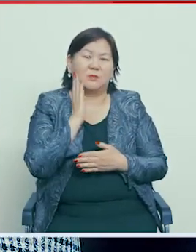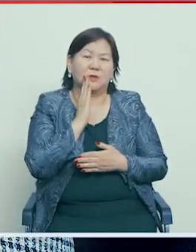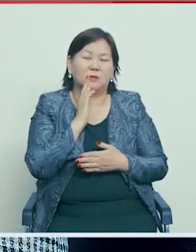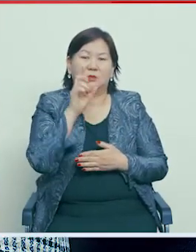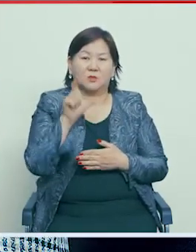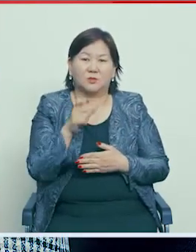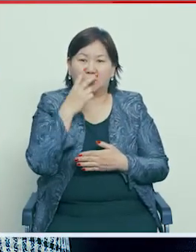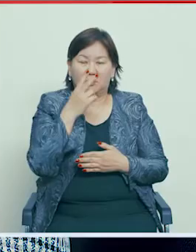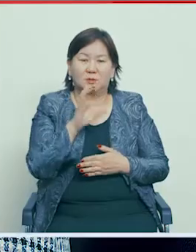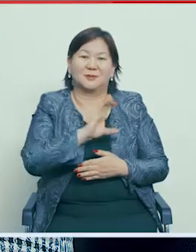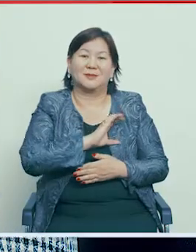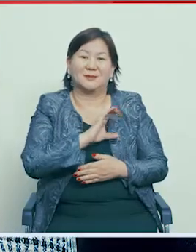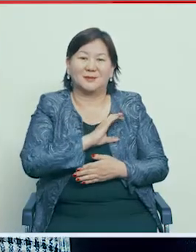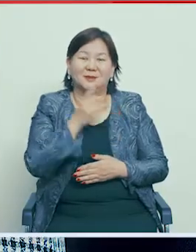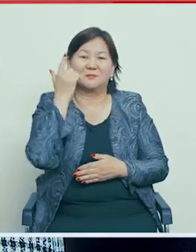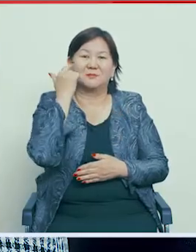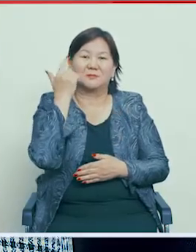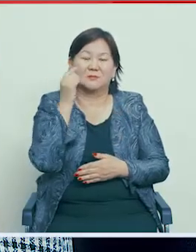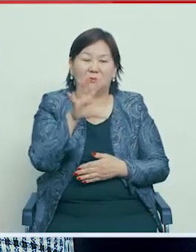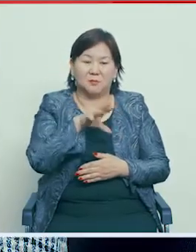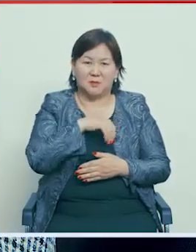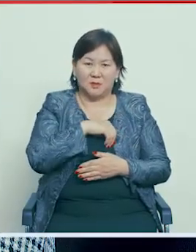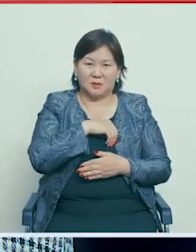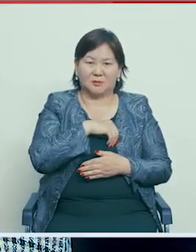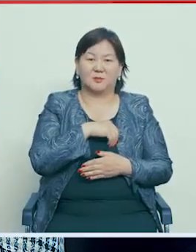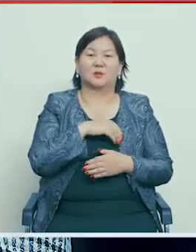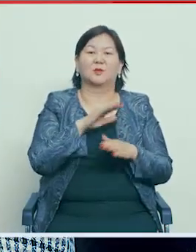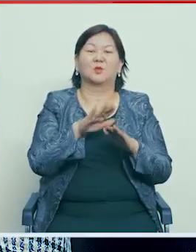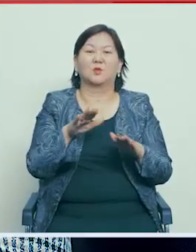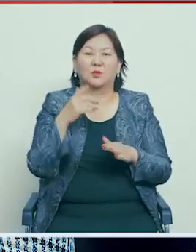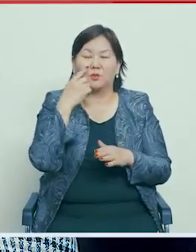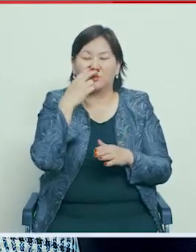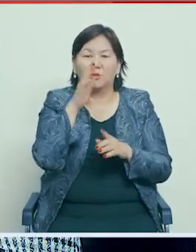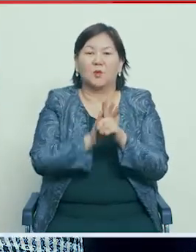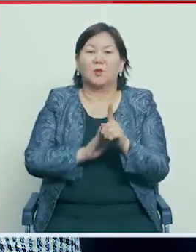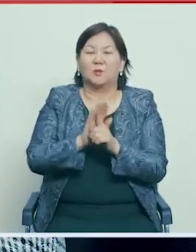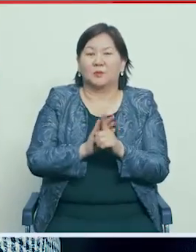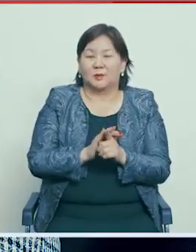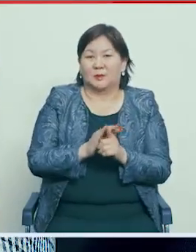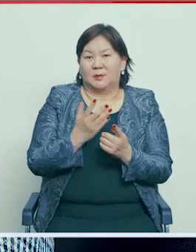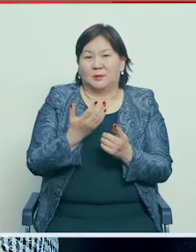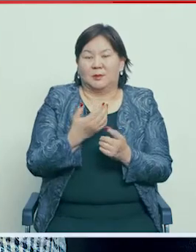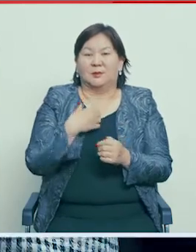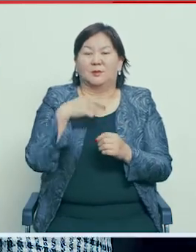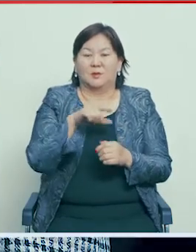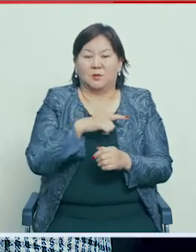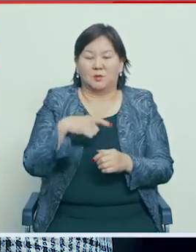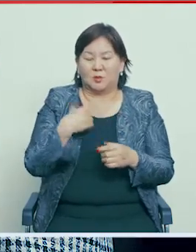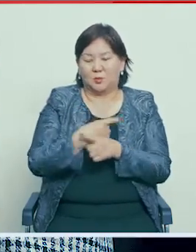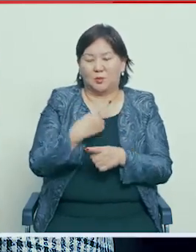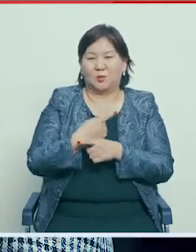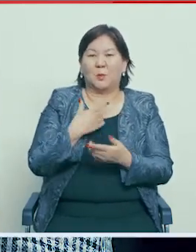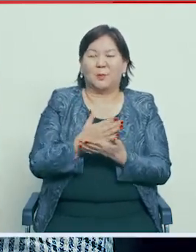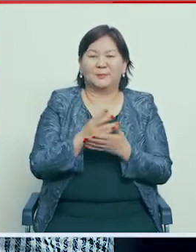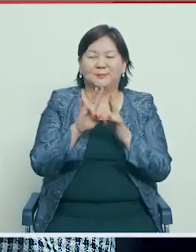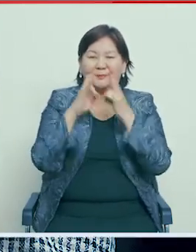зүгээр сэтгэлээрээ одоо тэр мэдрэмжээрэл мэдрэл хүүгэл одоо ингээл хий өрөвддөг байхгүй юу. Одоо тэгээд тэрэнд одоо би өөрийгөө л буруутгах